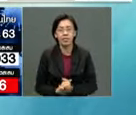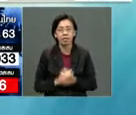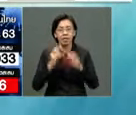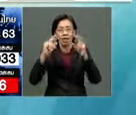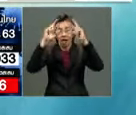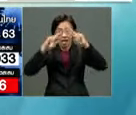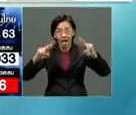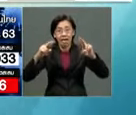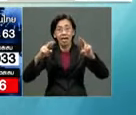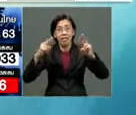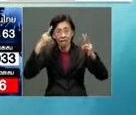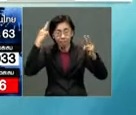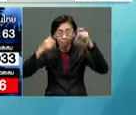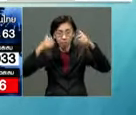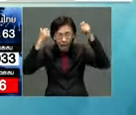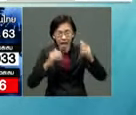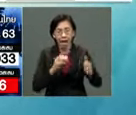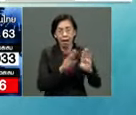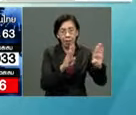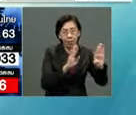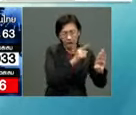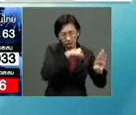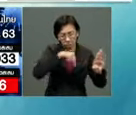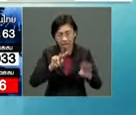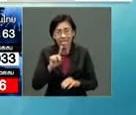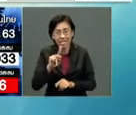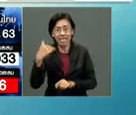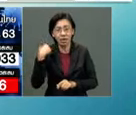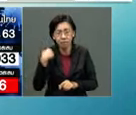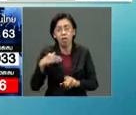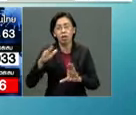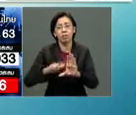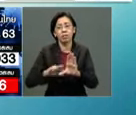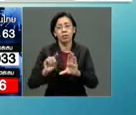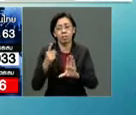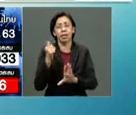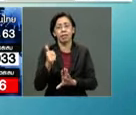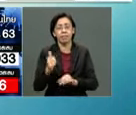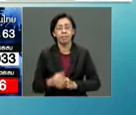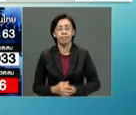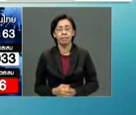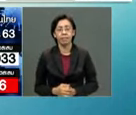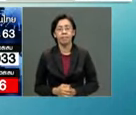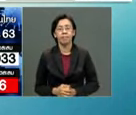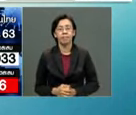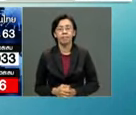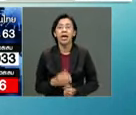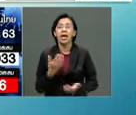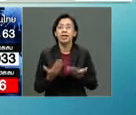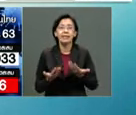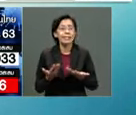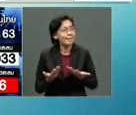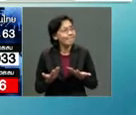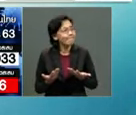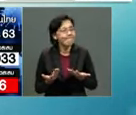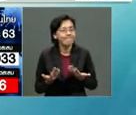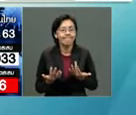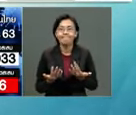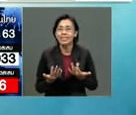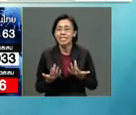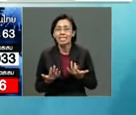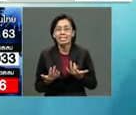ได้คือเปิดตั้งแต่สีขาวแล้วก็มาอยู่ในสีเขียวก็ได้อีกนะครับ หรืออ